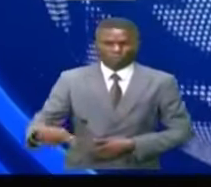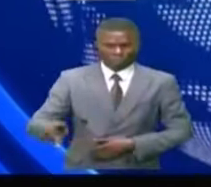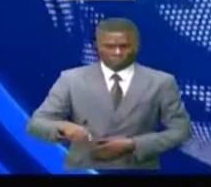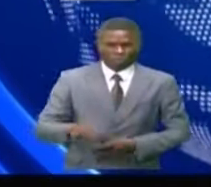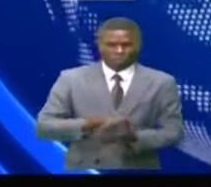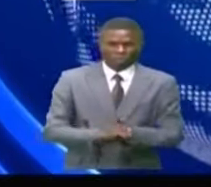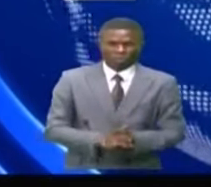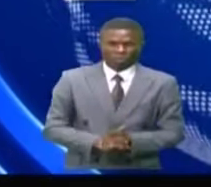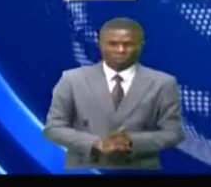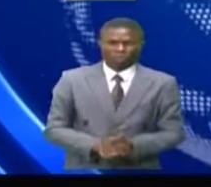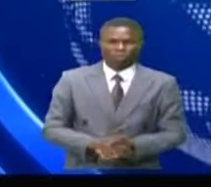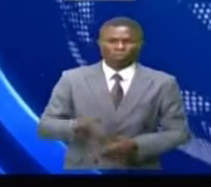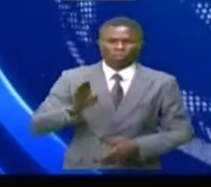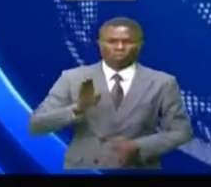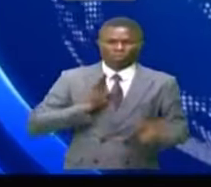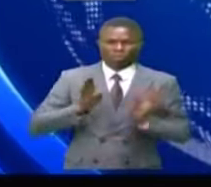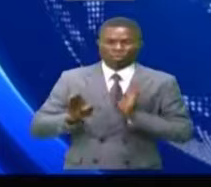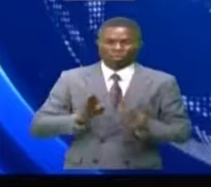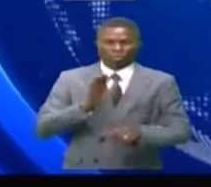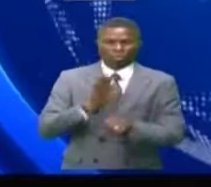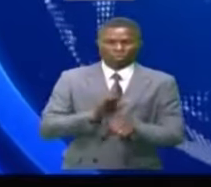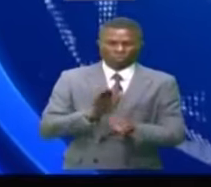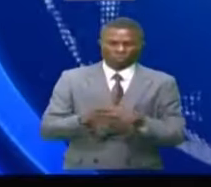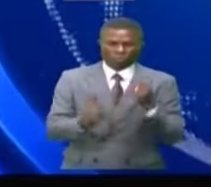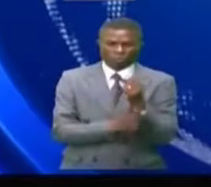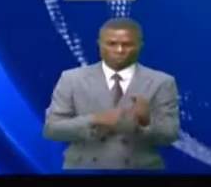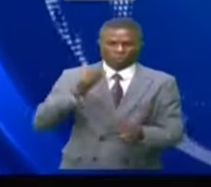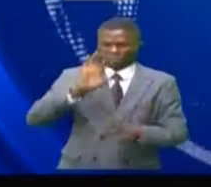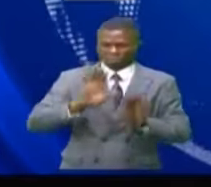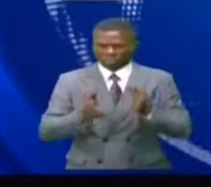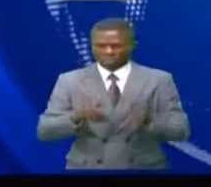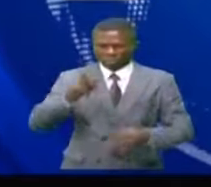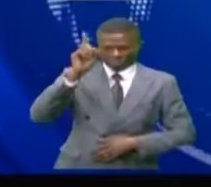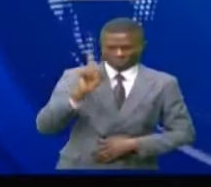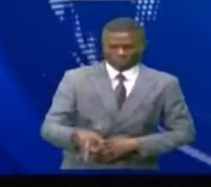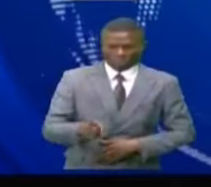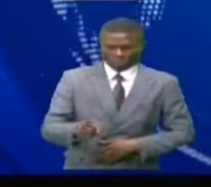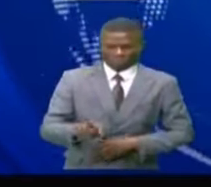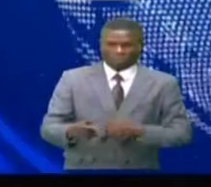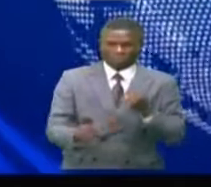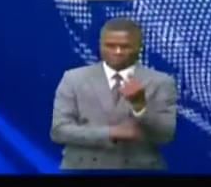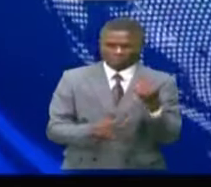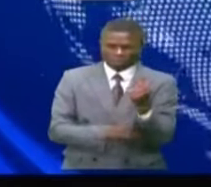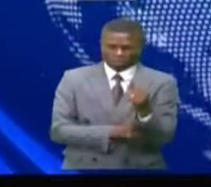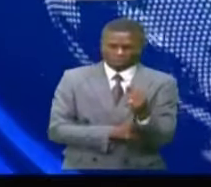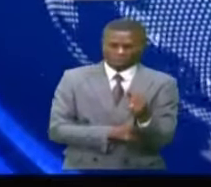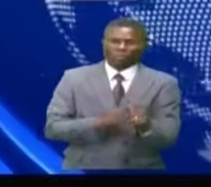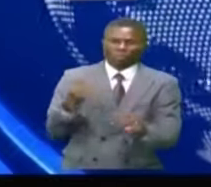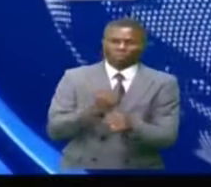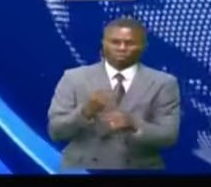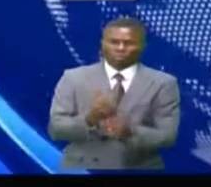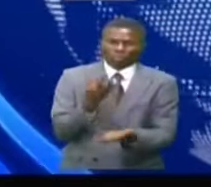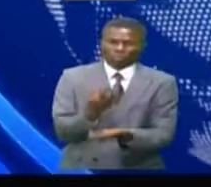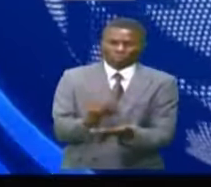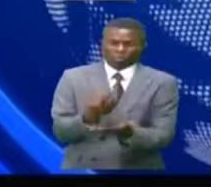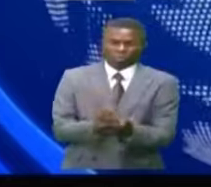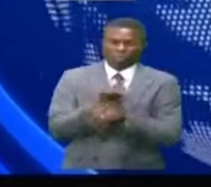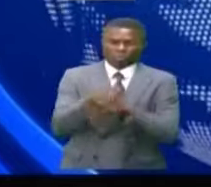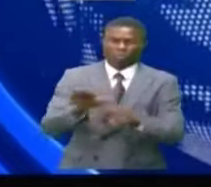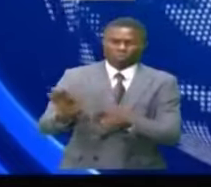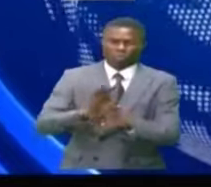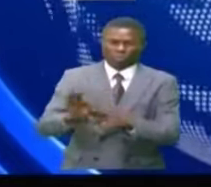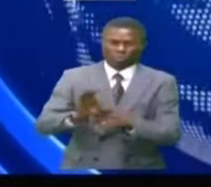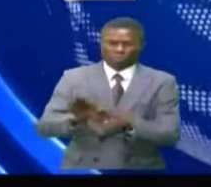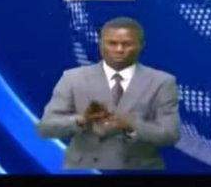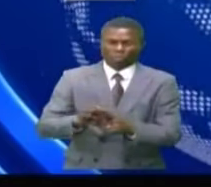la RDC à Bounia. Une centaine d'agents de la division provinciale de finances prennent part à une session de renforcement de capacité sur les